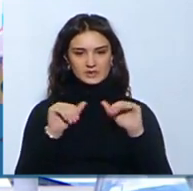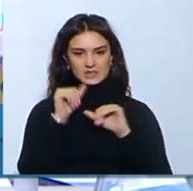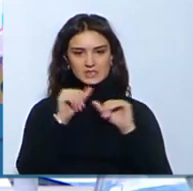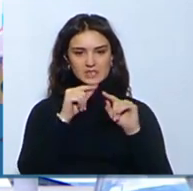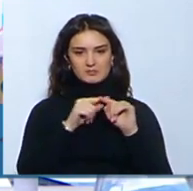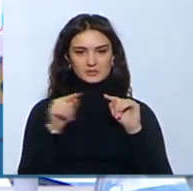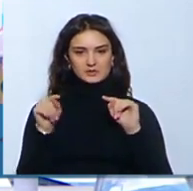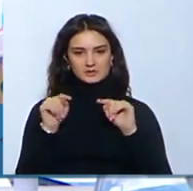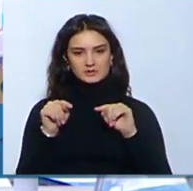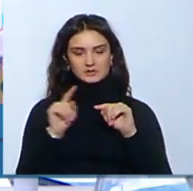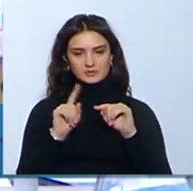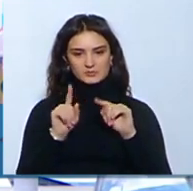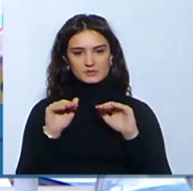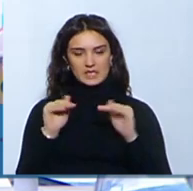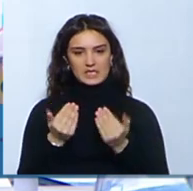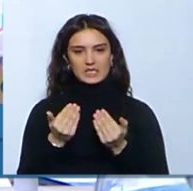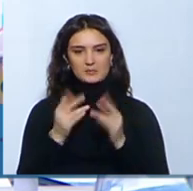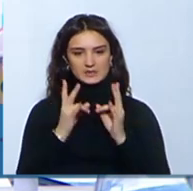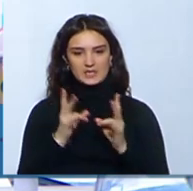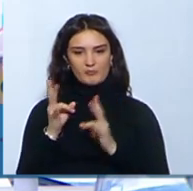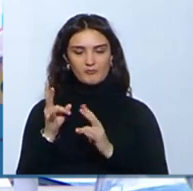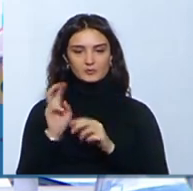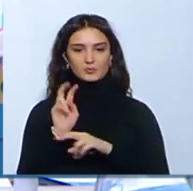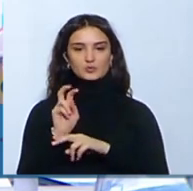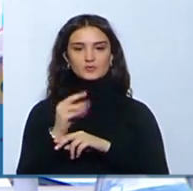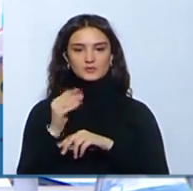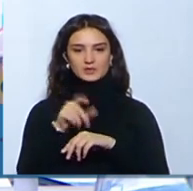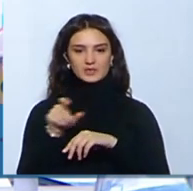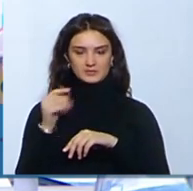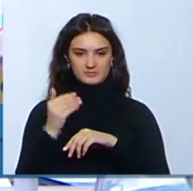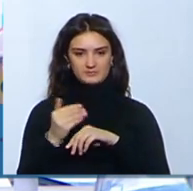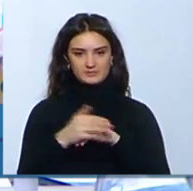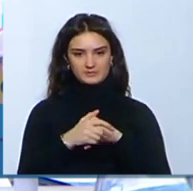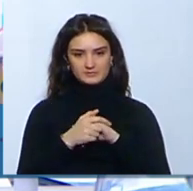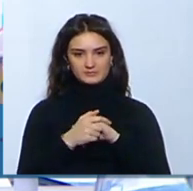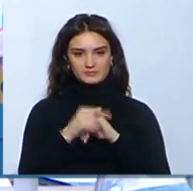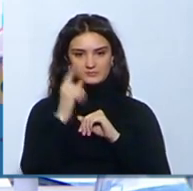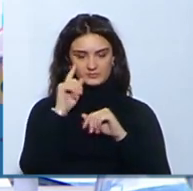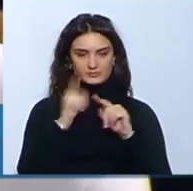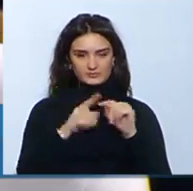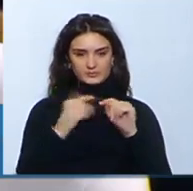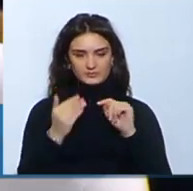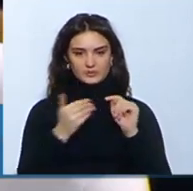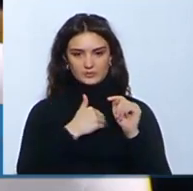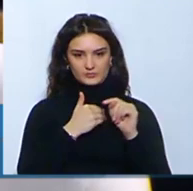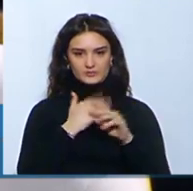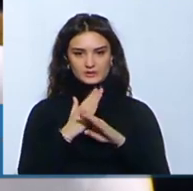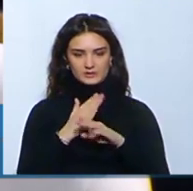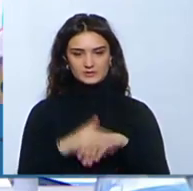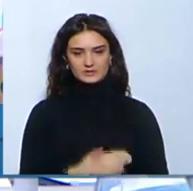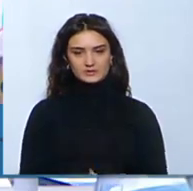იმ თვალსაზრისით, რომ ნაკლები ტრავმით მოსულიყვნენ თქვენთან ადამიანები. ვფიქრობ, რომ ეს თქვენი სურვილიც